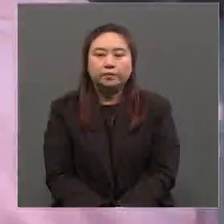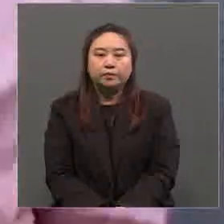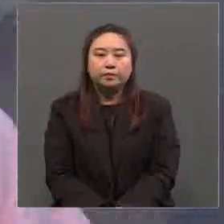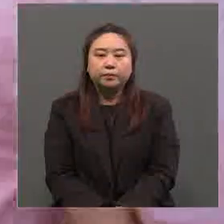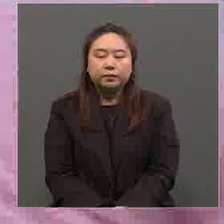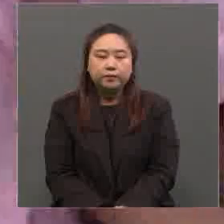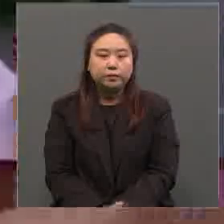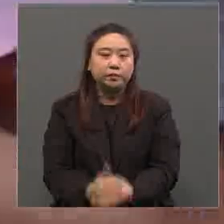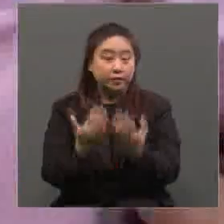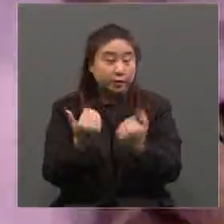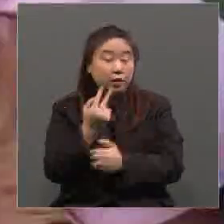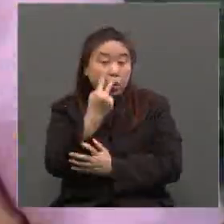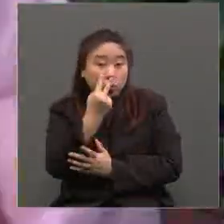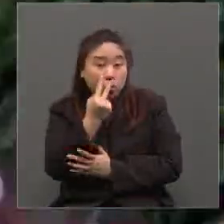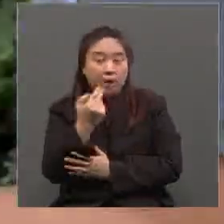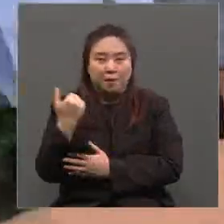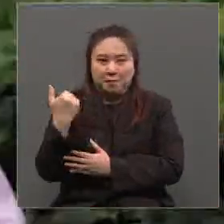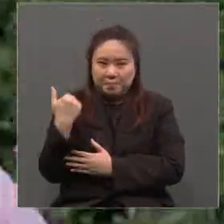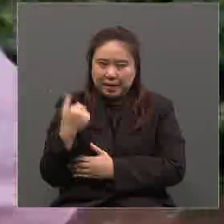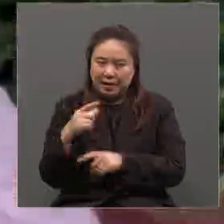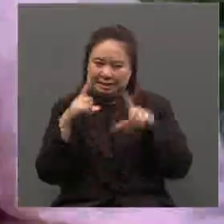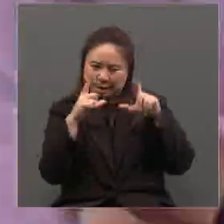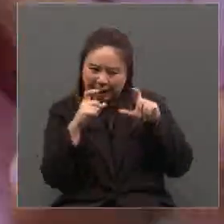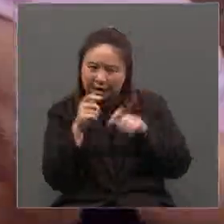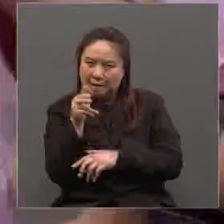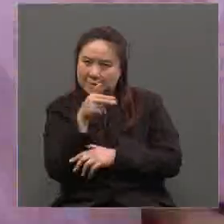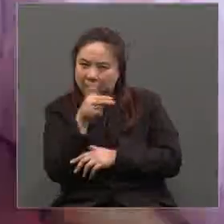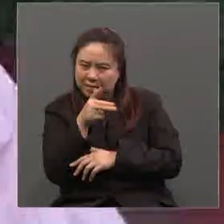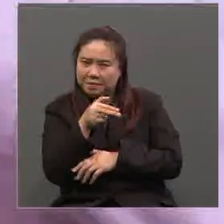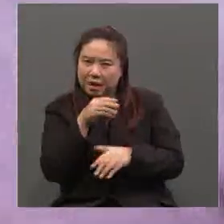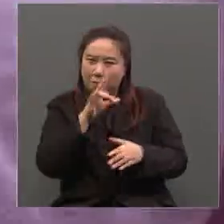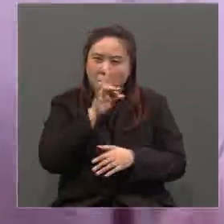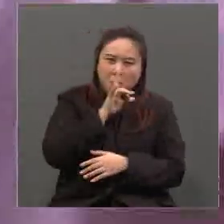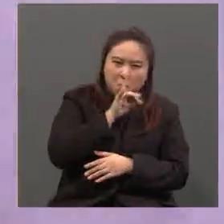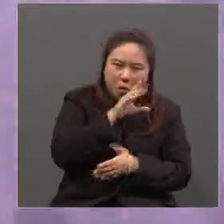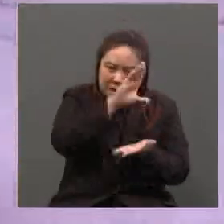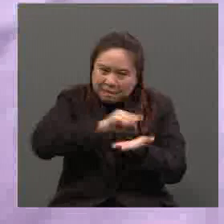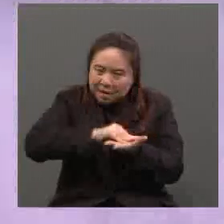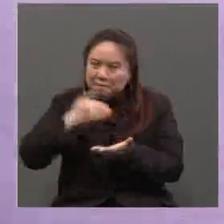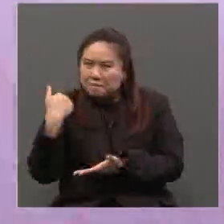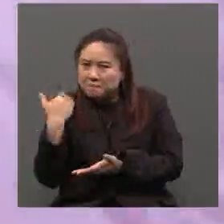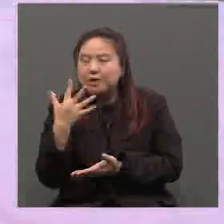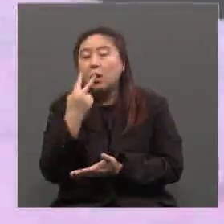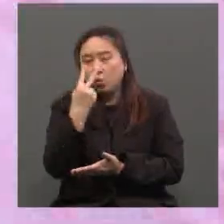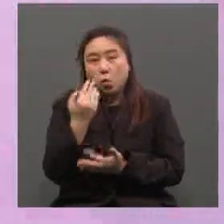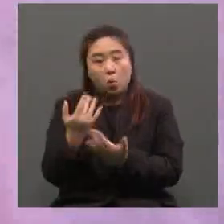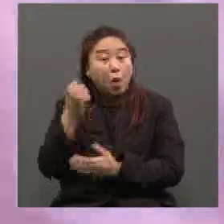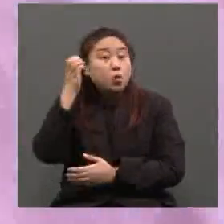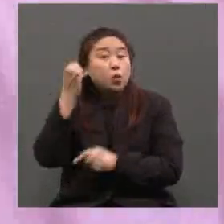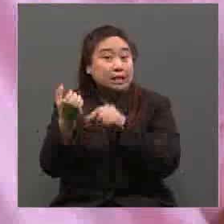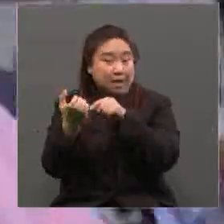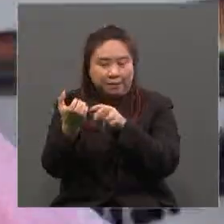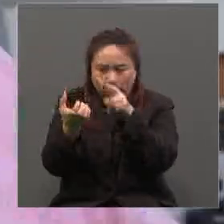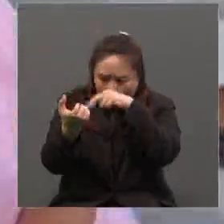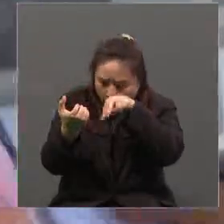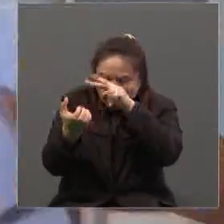วก็นอกจากนี้ต้องดูด้วยว่ามีการถ่ายรูปหรือว่าคลิปวิดีโออนาจารผู้เสียหายเอาไว้ด้วยหรือไม่โดยตอนนี้อยู่ระหว่างตรวจสอบโทรศัพท์มือถือของ